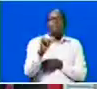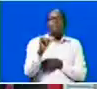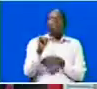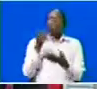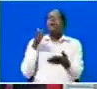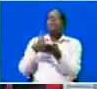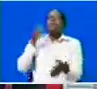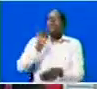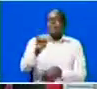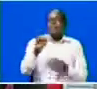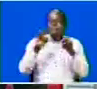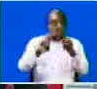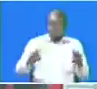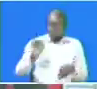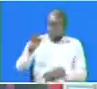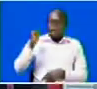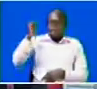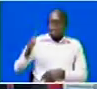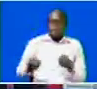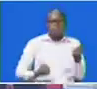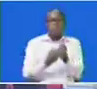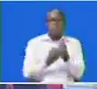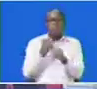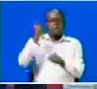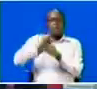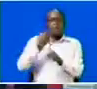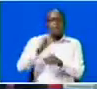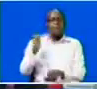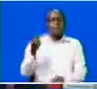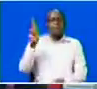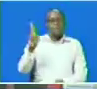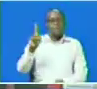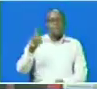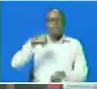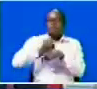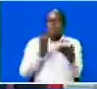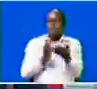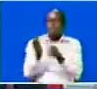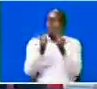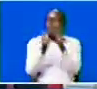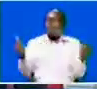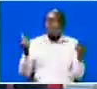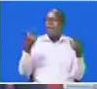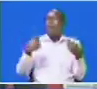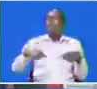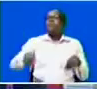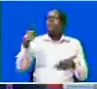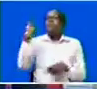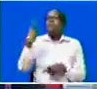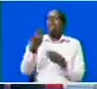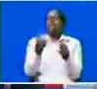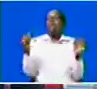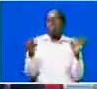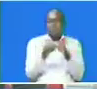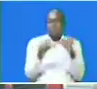huo. Sudi amewasihi wanasiasa kuunga mkono juhudi za Rais Uhuru Kenyatta ili kufanikisha mpango wa kukabiliana na ufisadi